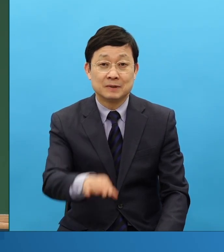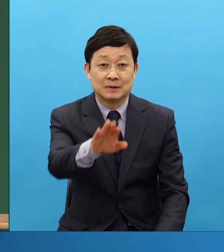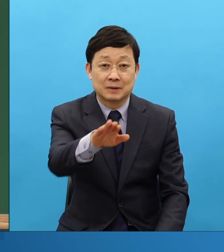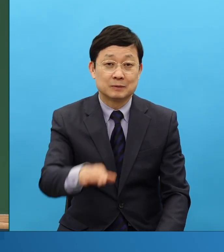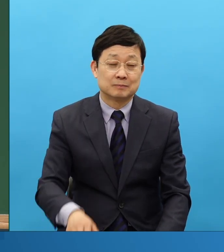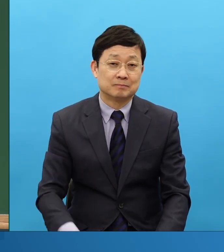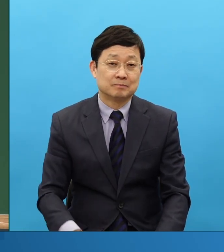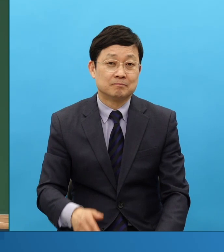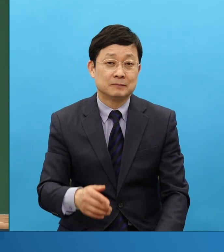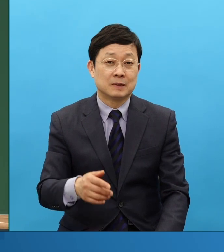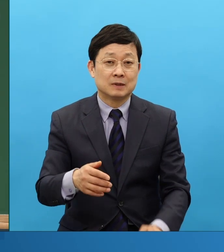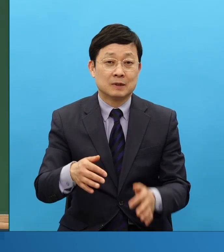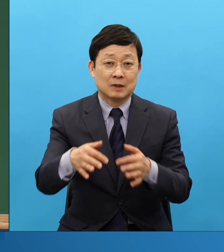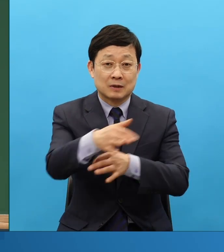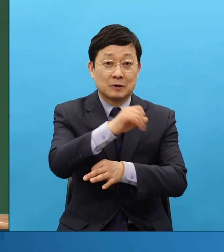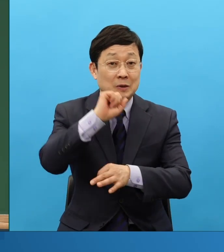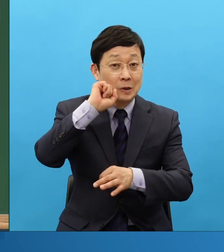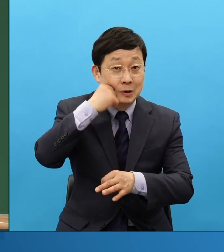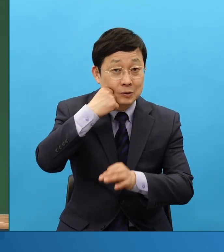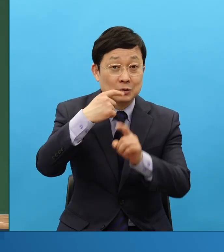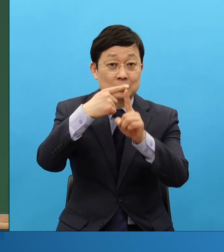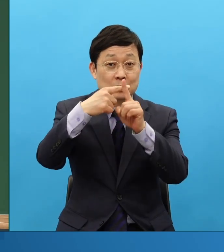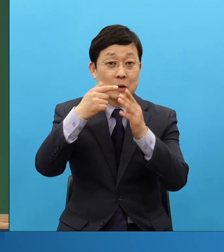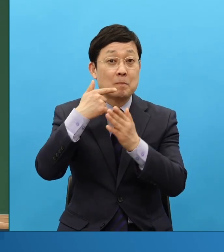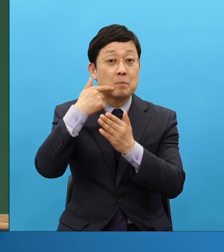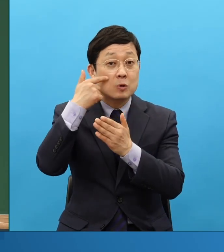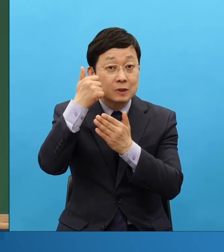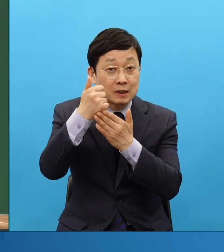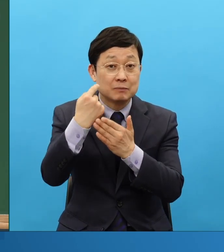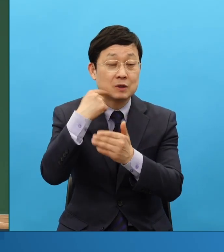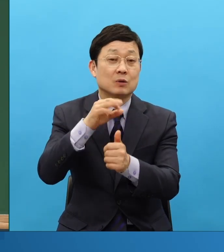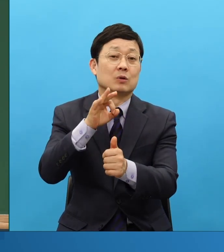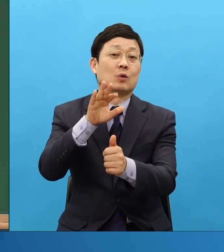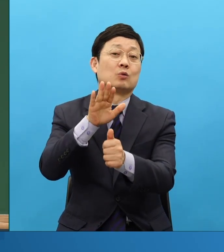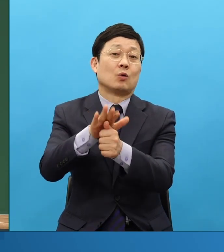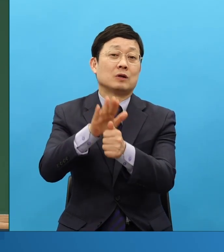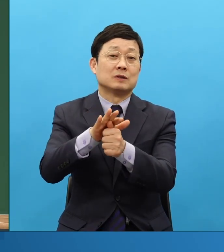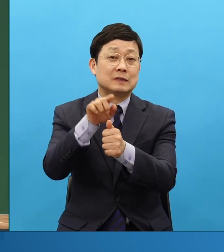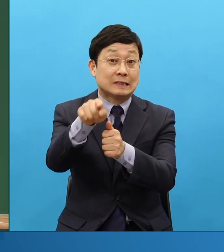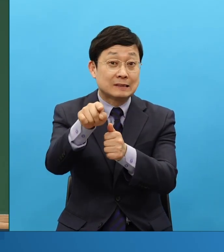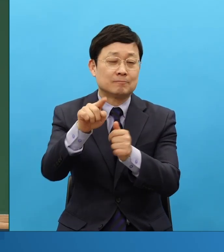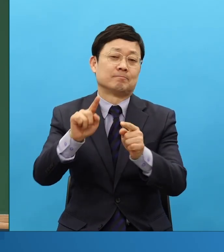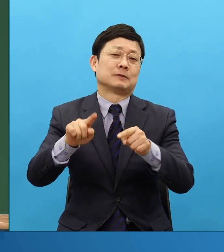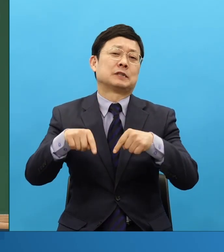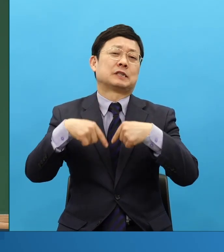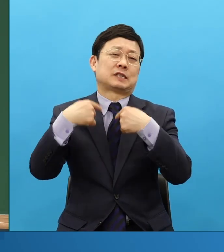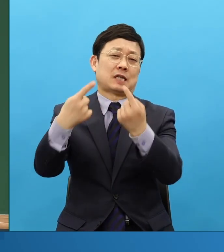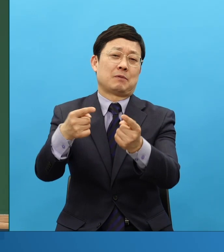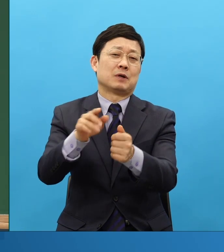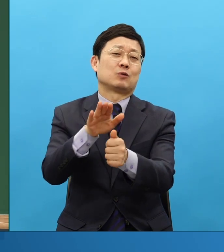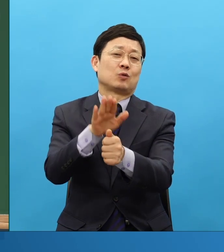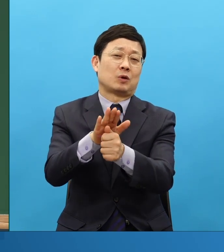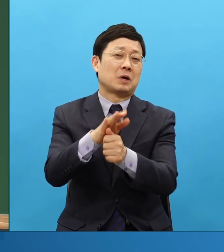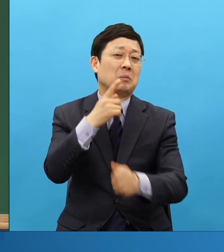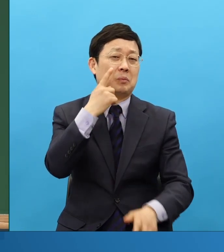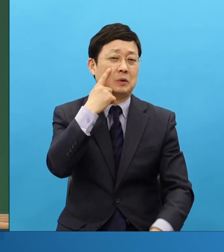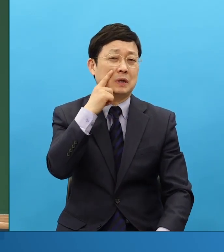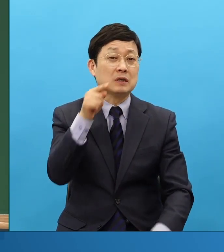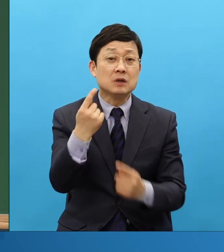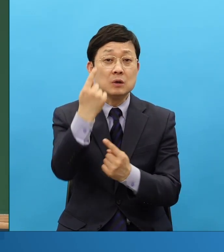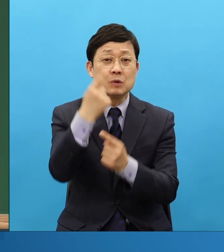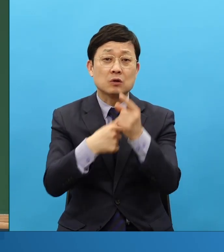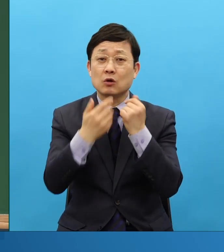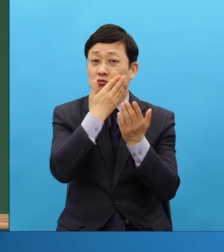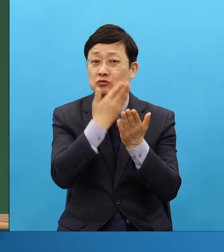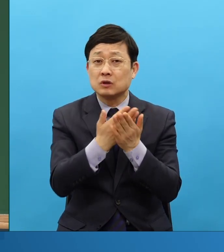참여하세요. And so church officers who do not have time to attend the graduate school, at least gather up your strength to really. 그보다 더 중요한 일이 어디 있습니까? Churches,